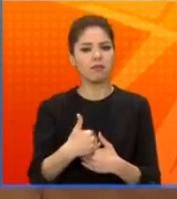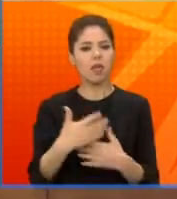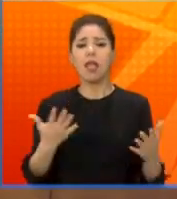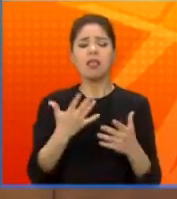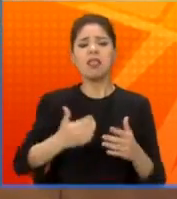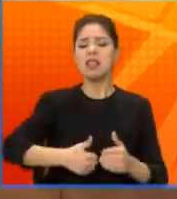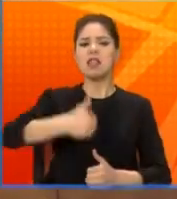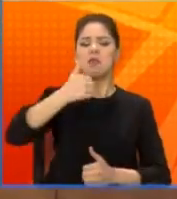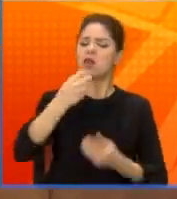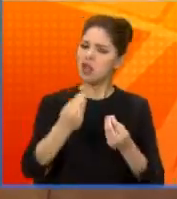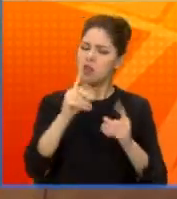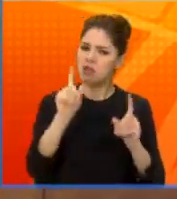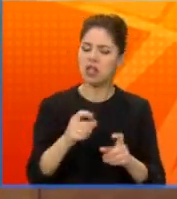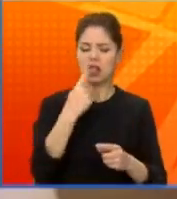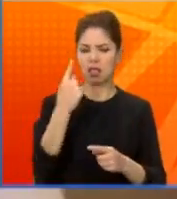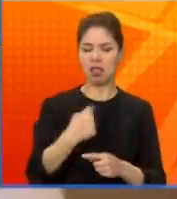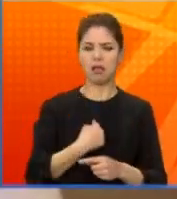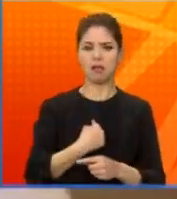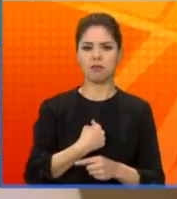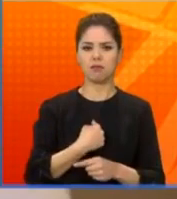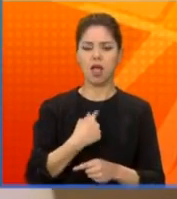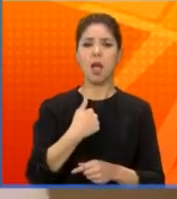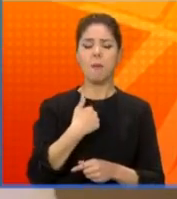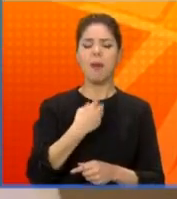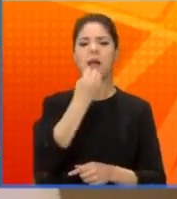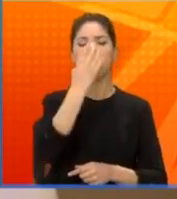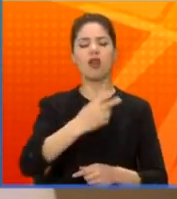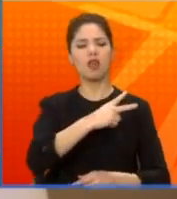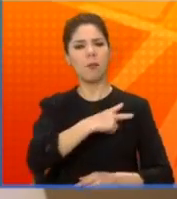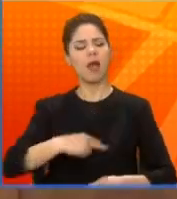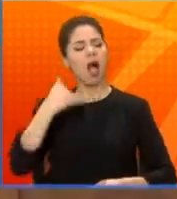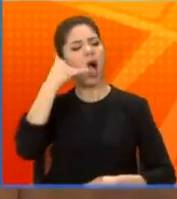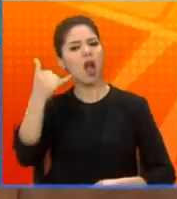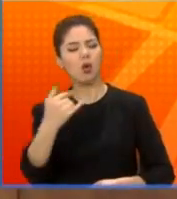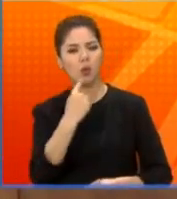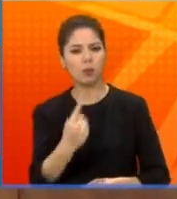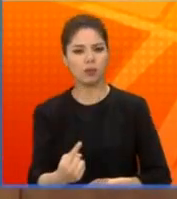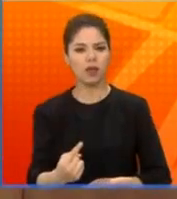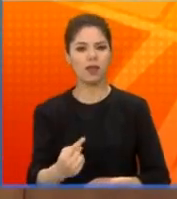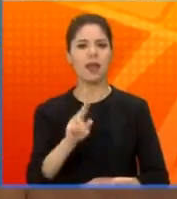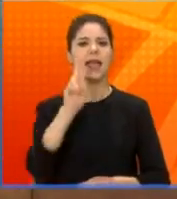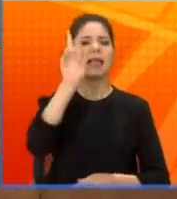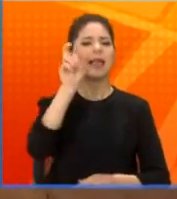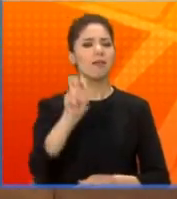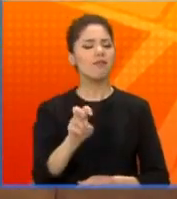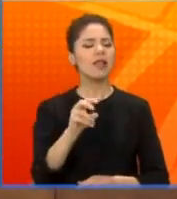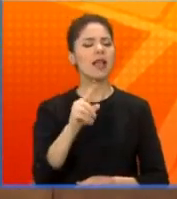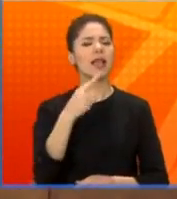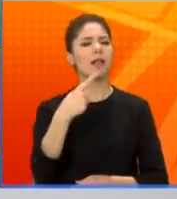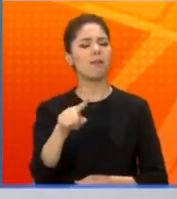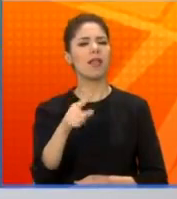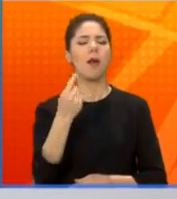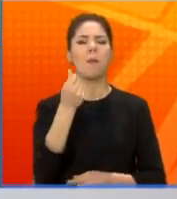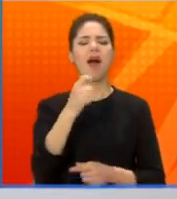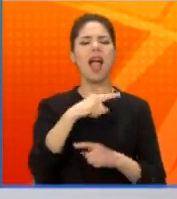Nasılsınız başkanım, iyi misiniz dedi. İyiyim dedim. Ben dedi Bahçelievler Belediyesi'nden arıyorum dedi. Bir 78 bin lira bir açığımız var